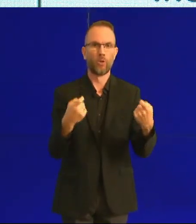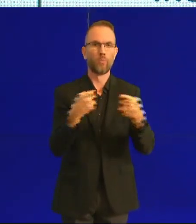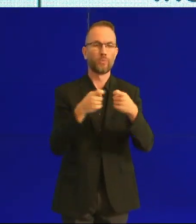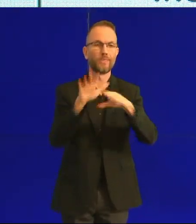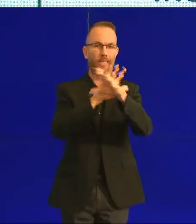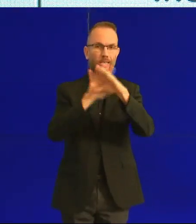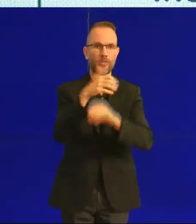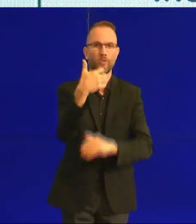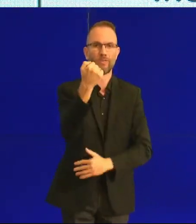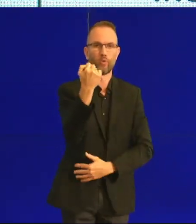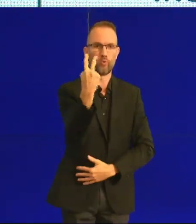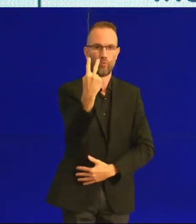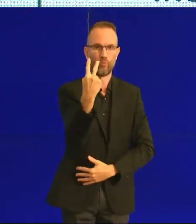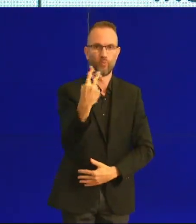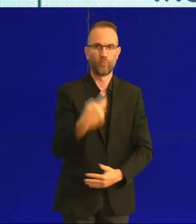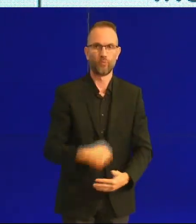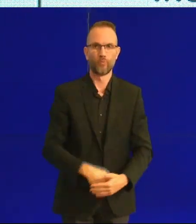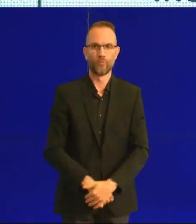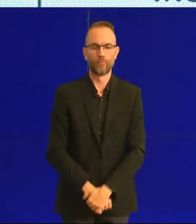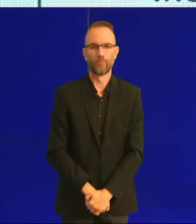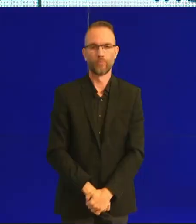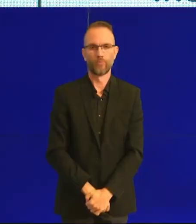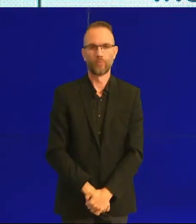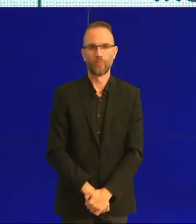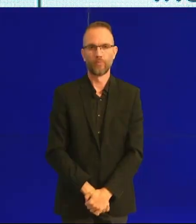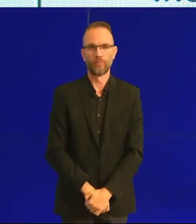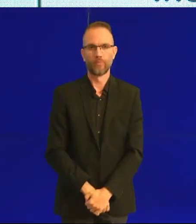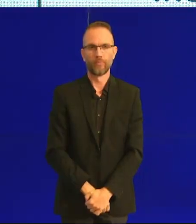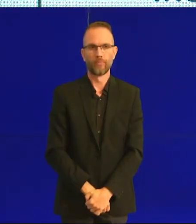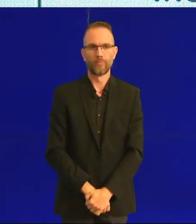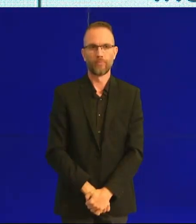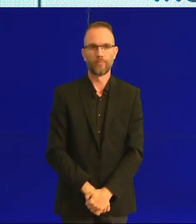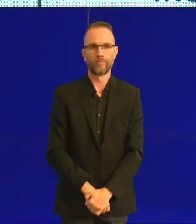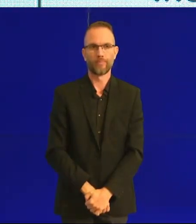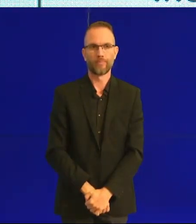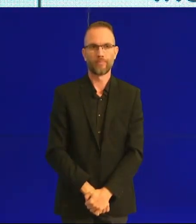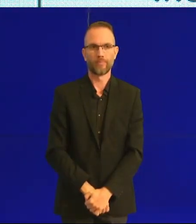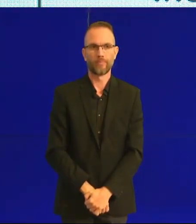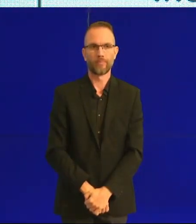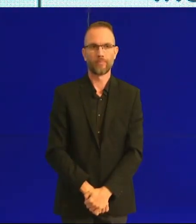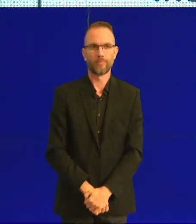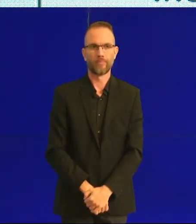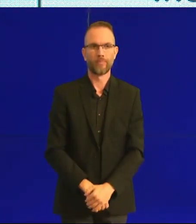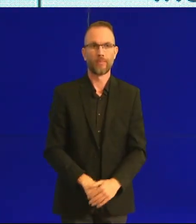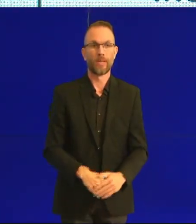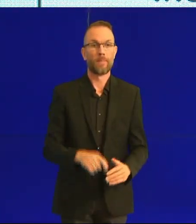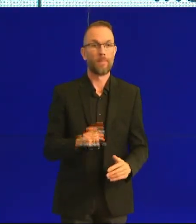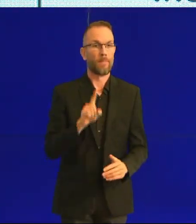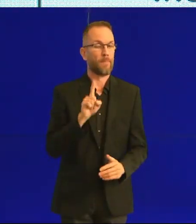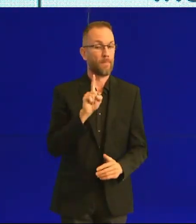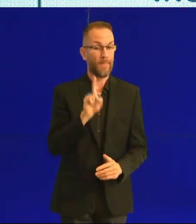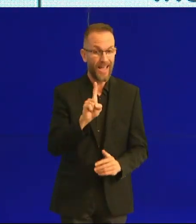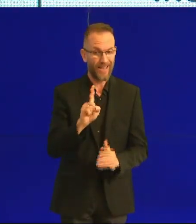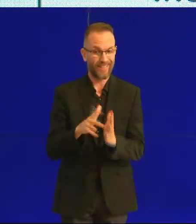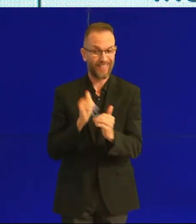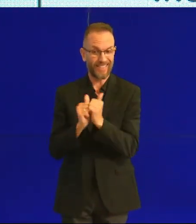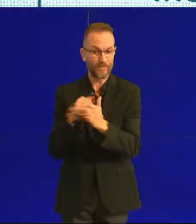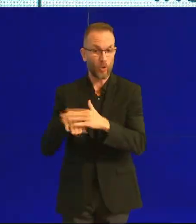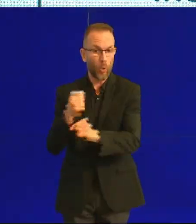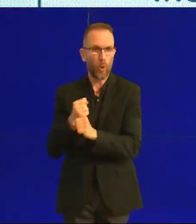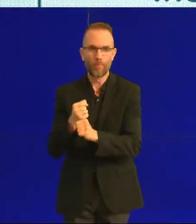pas pour l'instant les tests réalisés dans le cas des maisons de repos à ce jour 7500 tests ont été